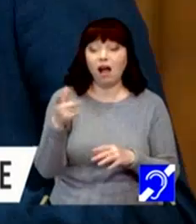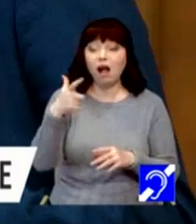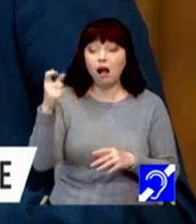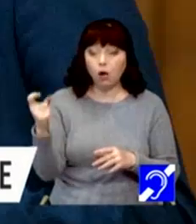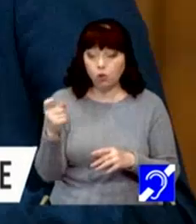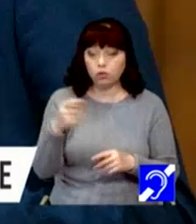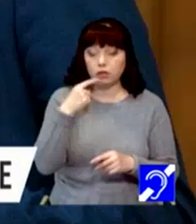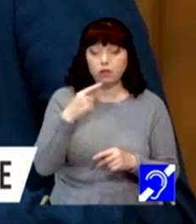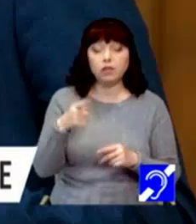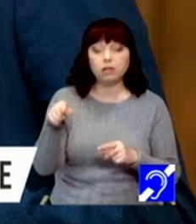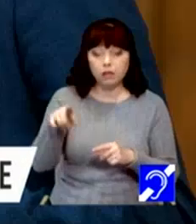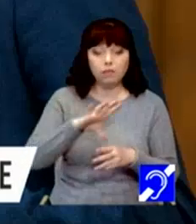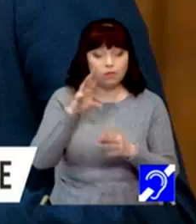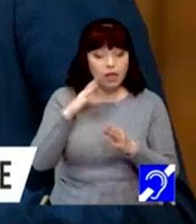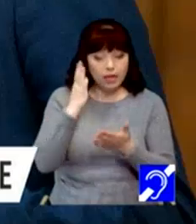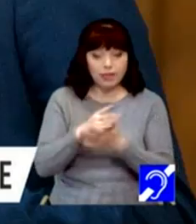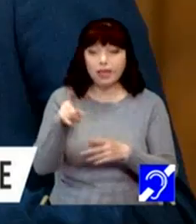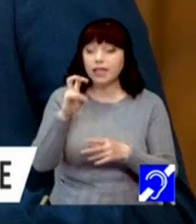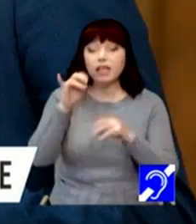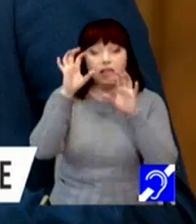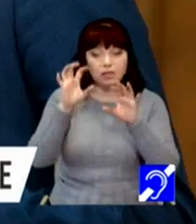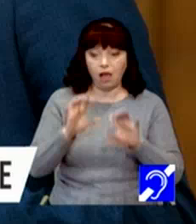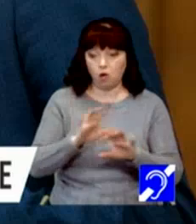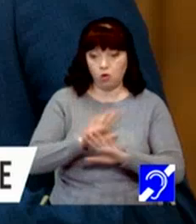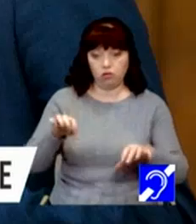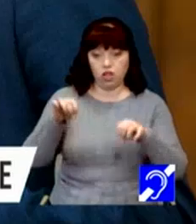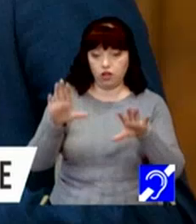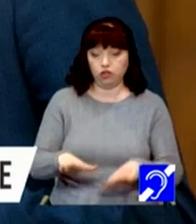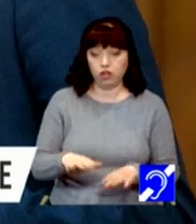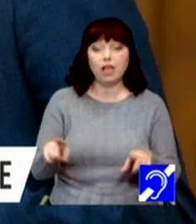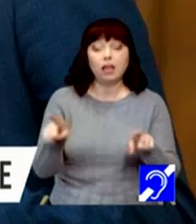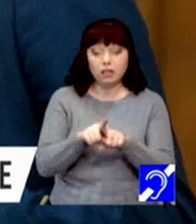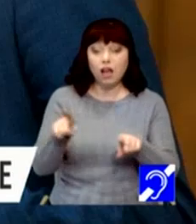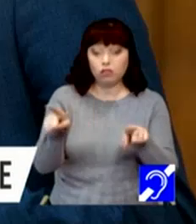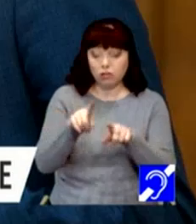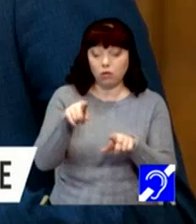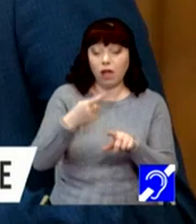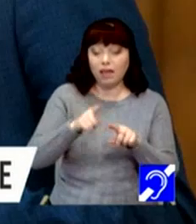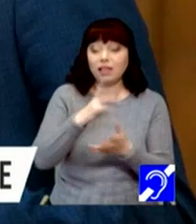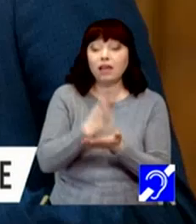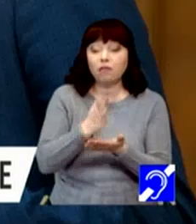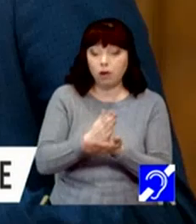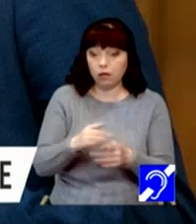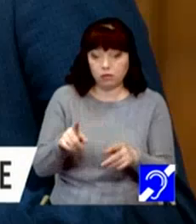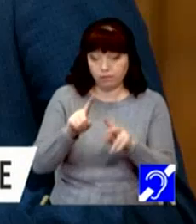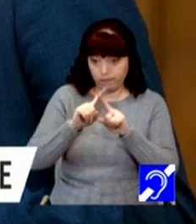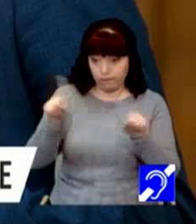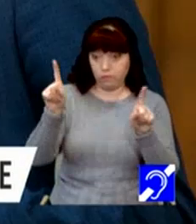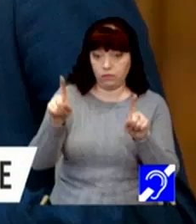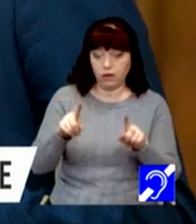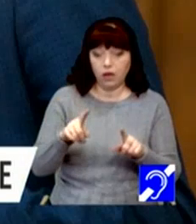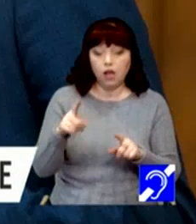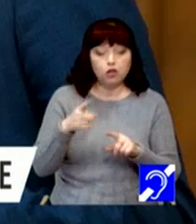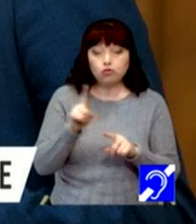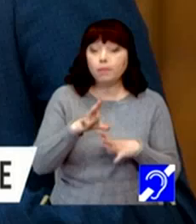contine toate aparențele unui act ilegal de asemenea adoptarea unui asemenea acte reprezintă un precedent periculos care